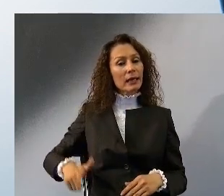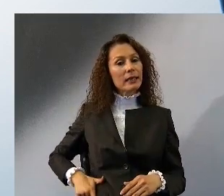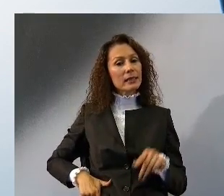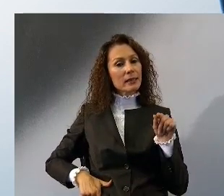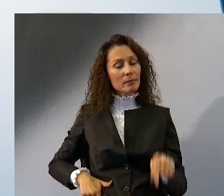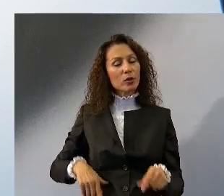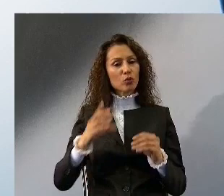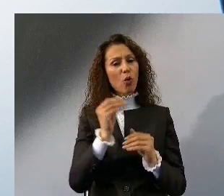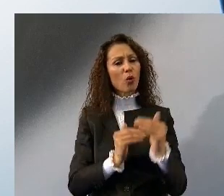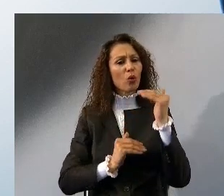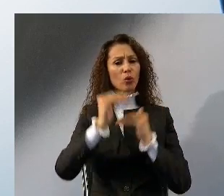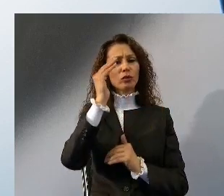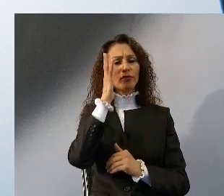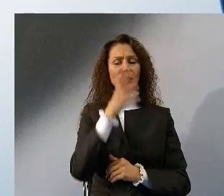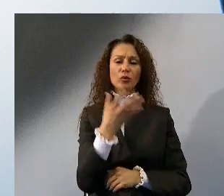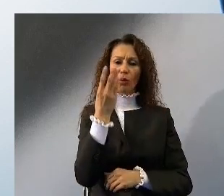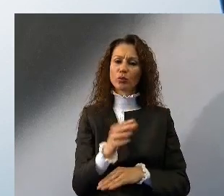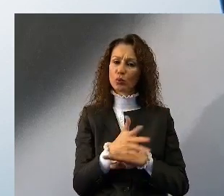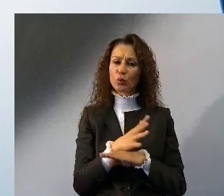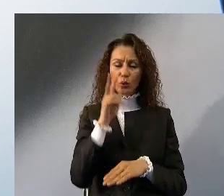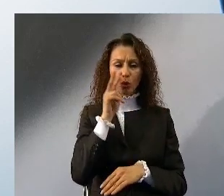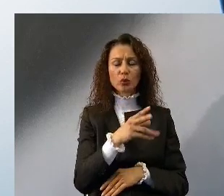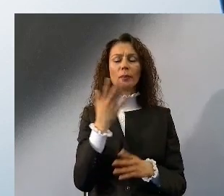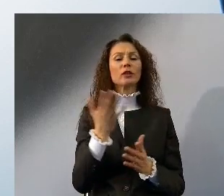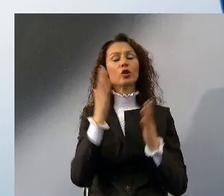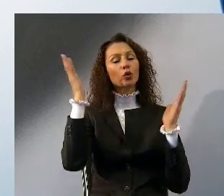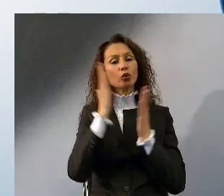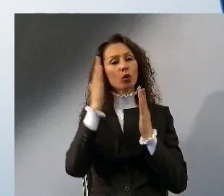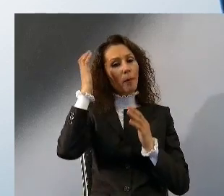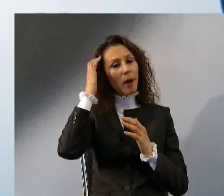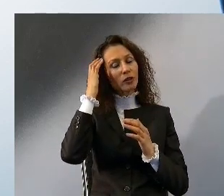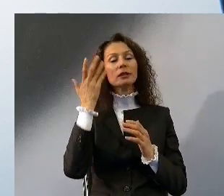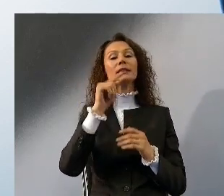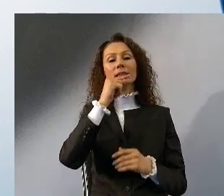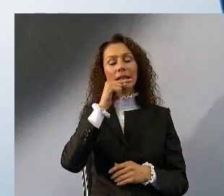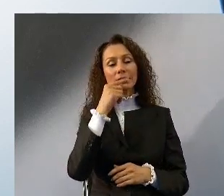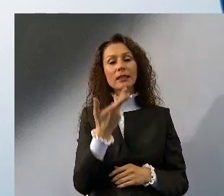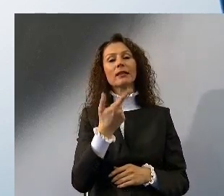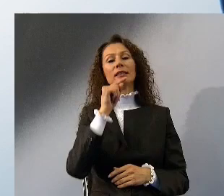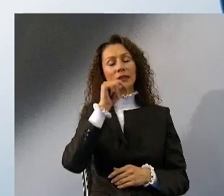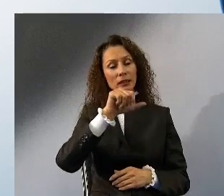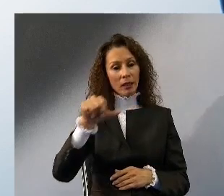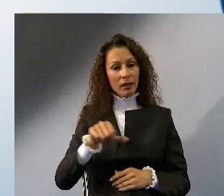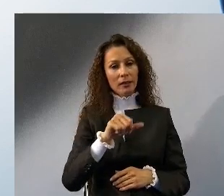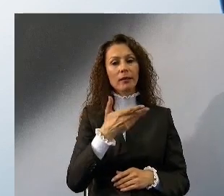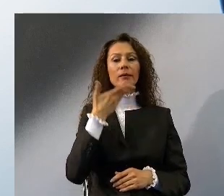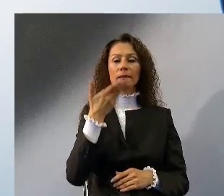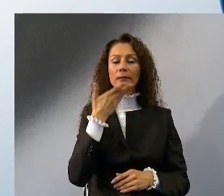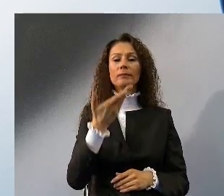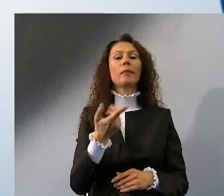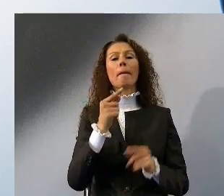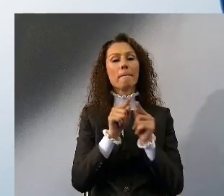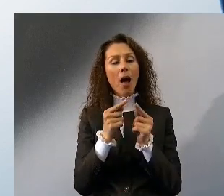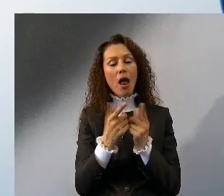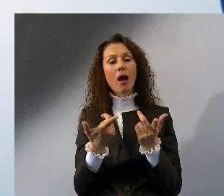fizibilitesi yüksek çok sayıda ürün olduğunu görüyoruz. Mesela küçükbaş ürünleri, mesela zeytin ve zeytinyağı, mesela